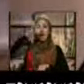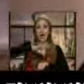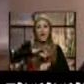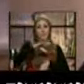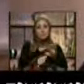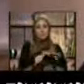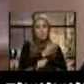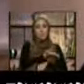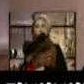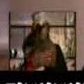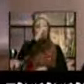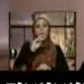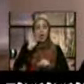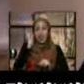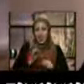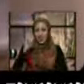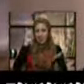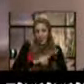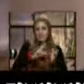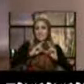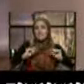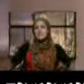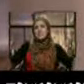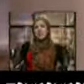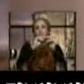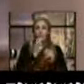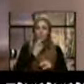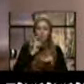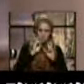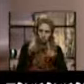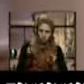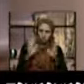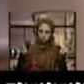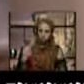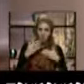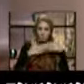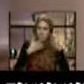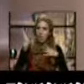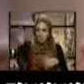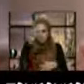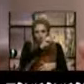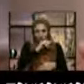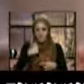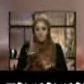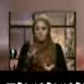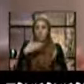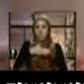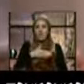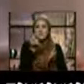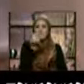ايه بيشوف مسرحيه عباره عن صوره من افلام الرعب لهيتشكوك ولا اجاتا